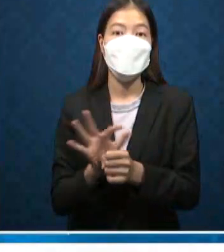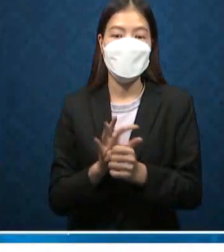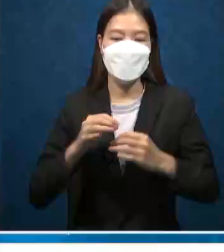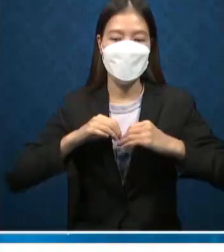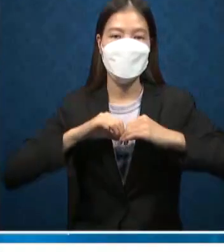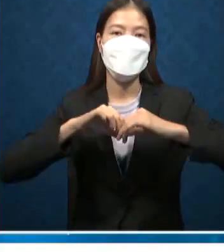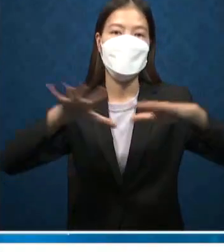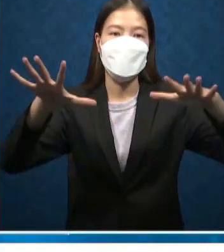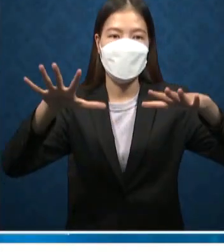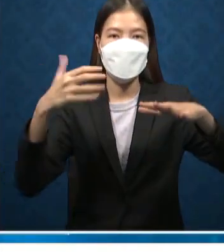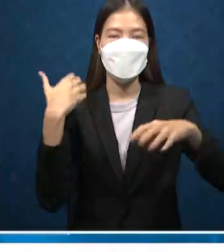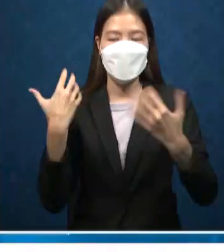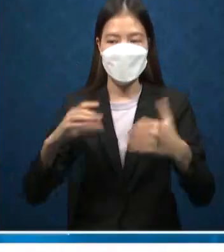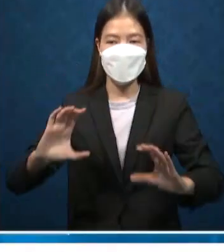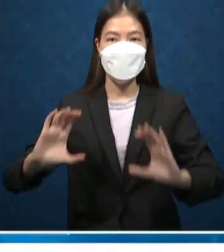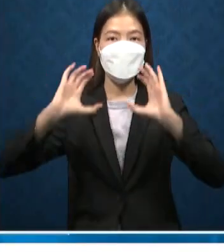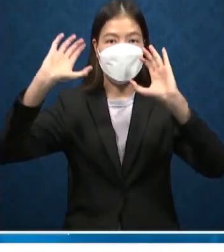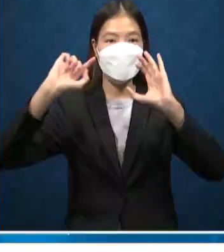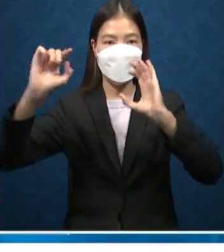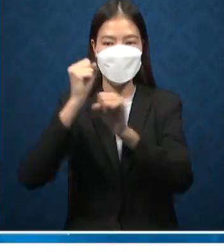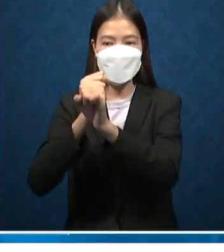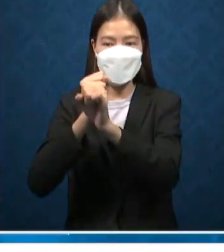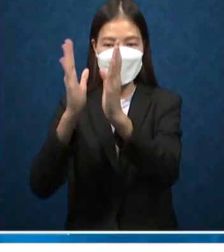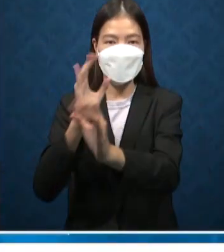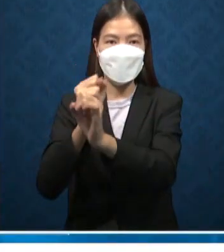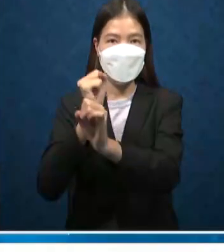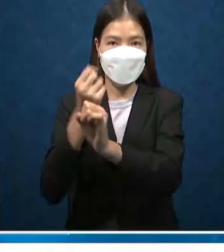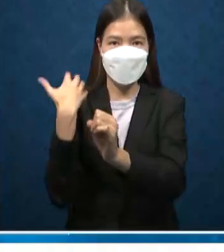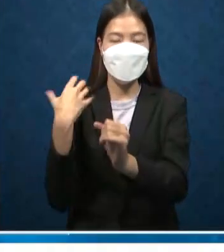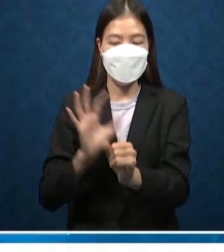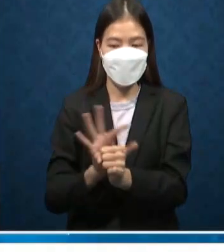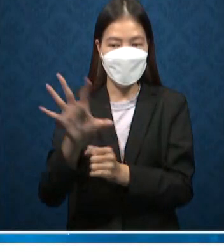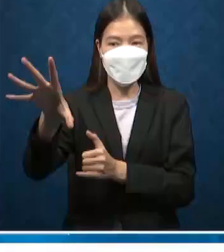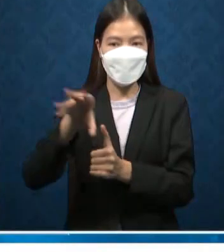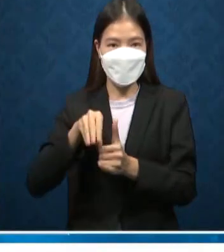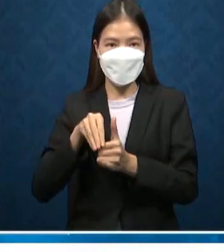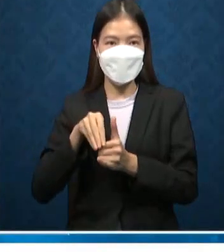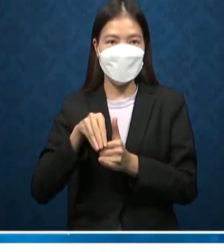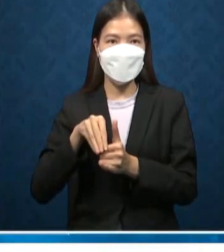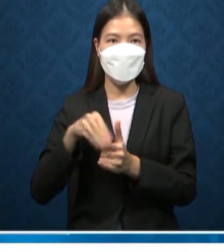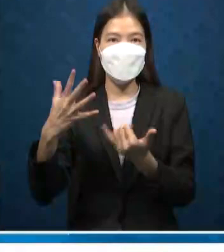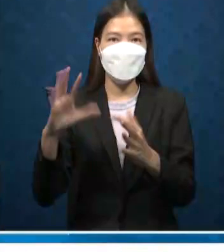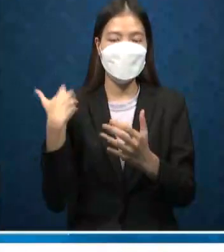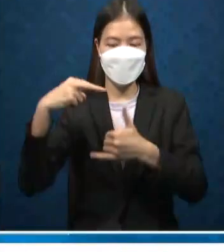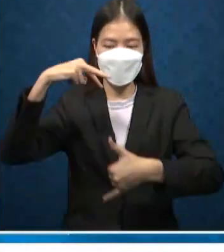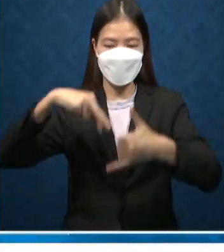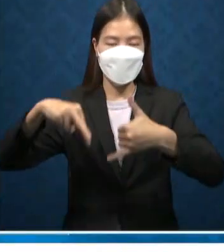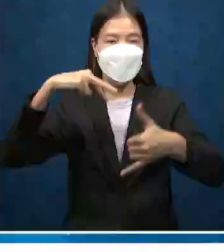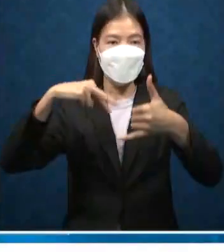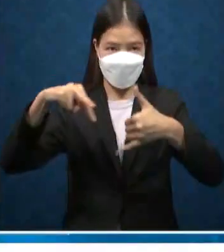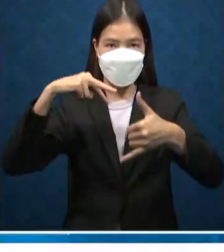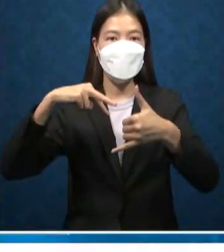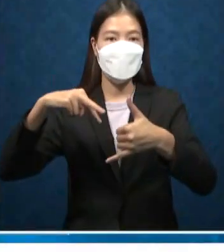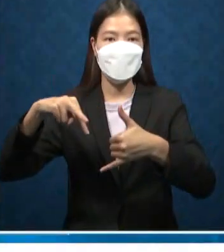ในส่วนของข้าราชการนะครับที่มีที่ติดเชื้อและในการรักษาผู้ติดเชื้อดังกล่